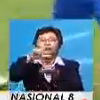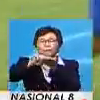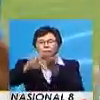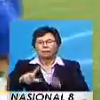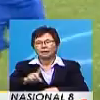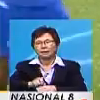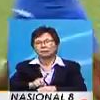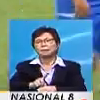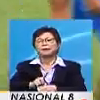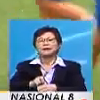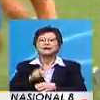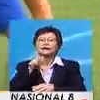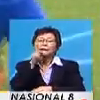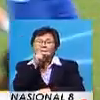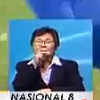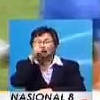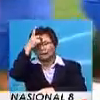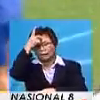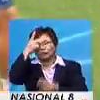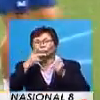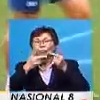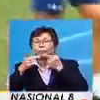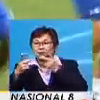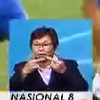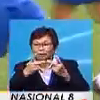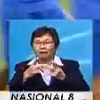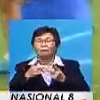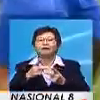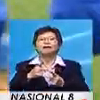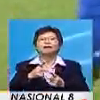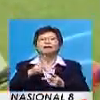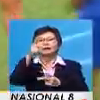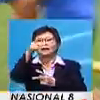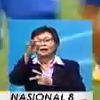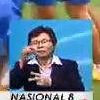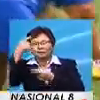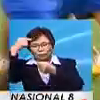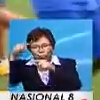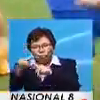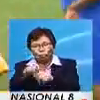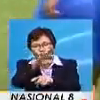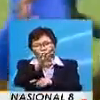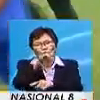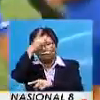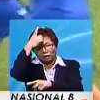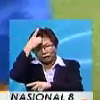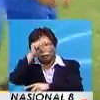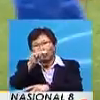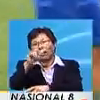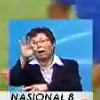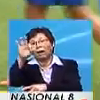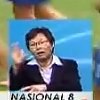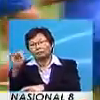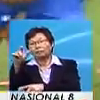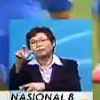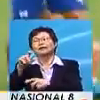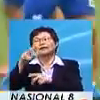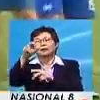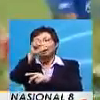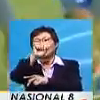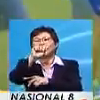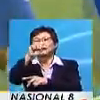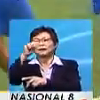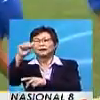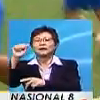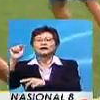aman Datuk Aminuddin juga memberitahu kfa secara dasarnya bersetuju melantik Datuk Alif suukri sebagai ahli kehormat dalam